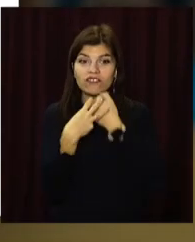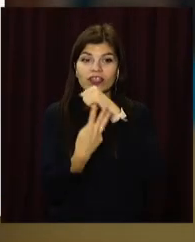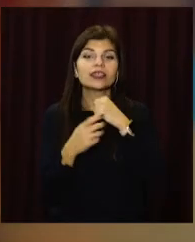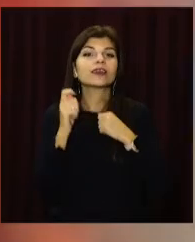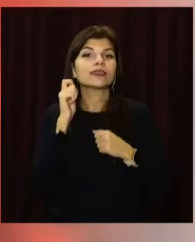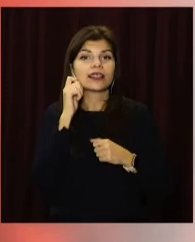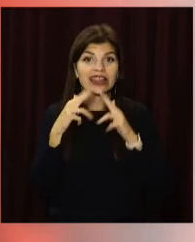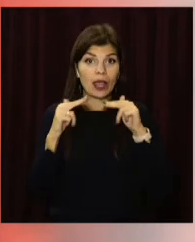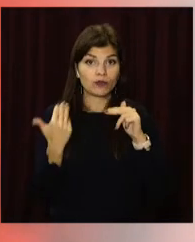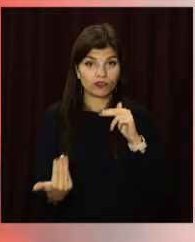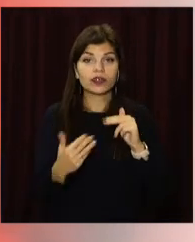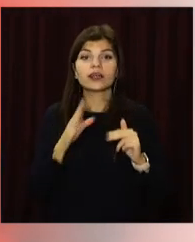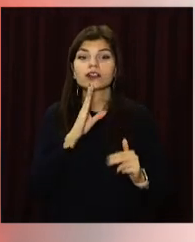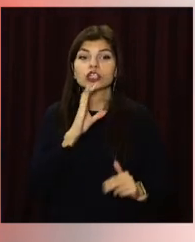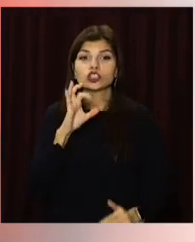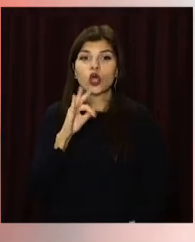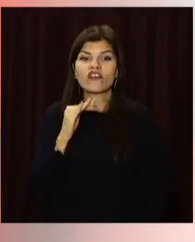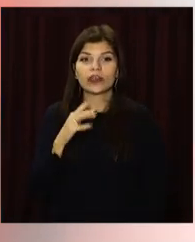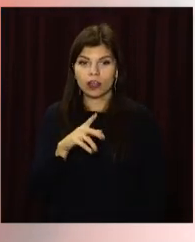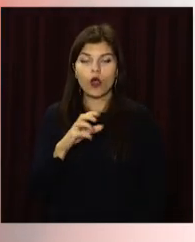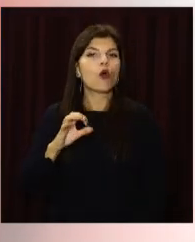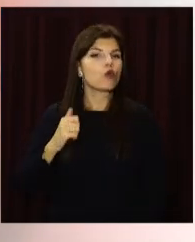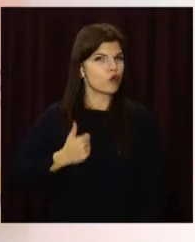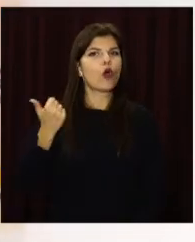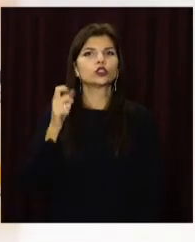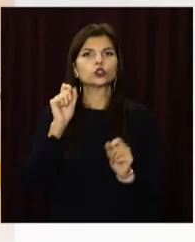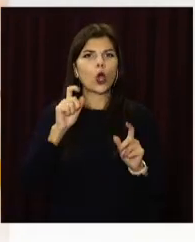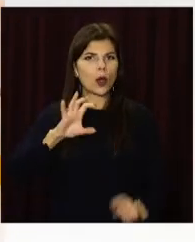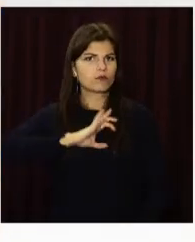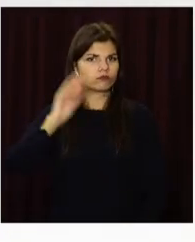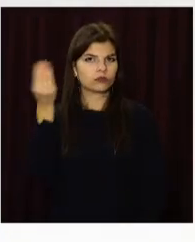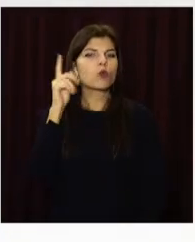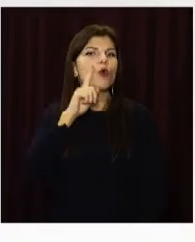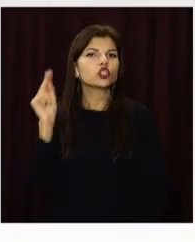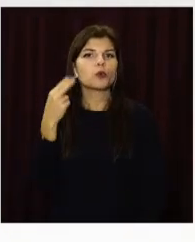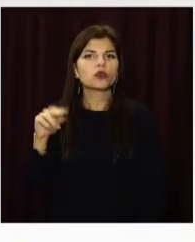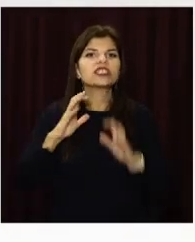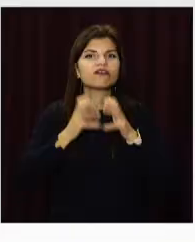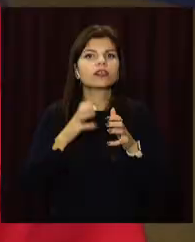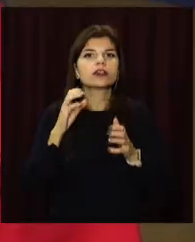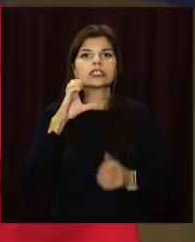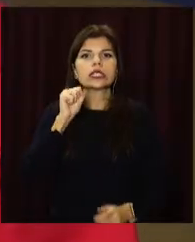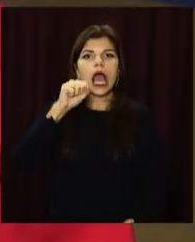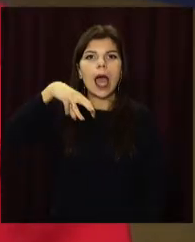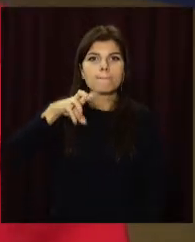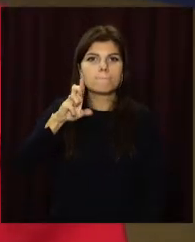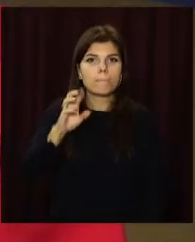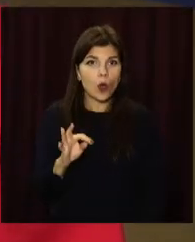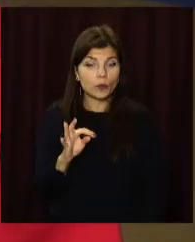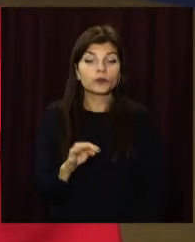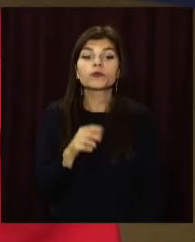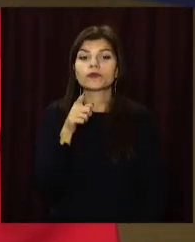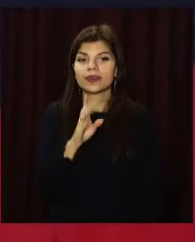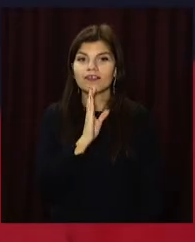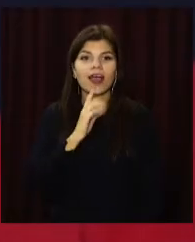18-річна дніпрянка Софія Бординських із гордістю тримає золоту медаль молодіжного чемпіонату світу із самбо. Дівчина ледь